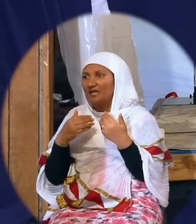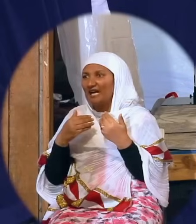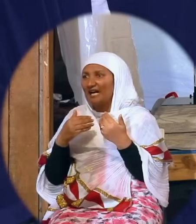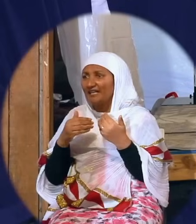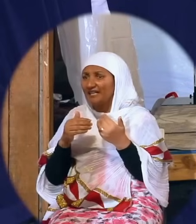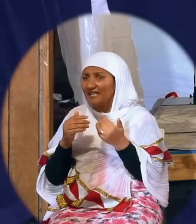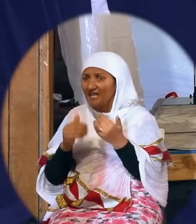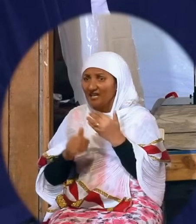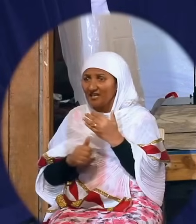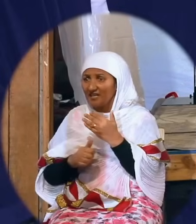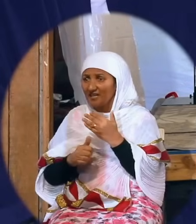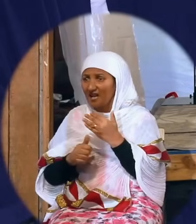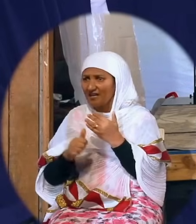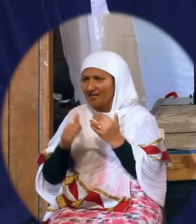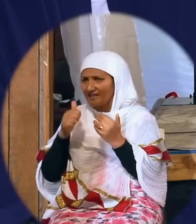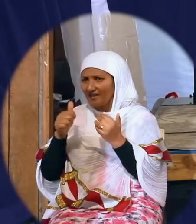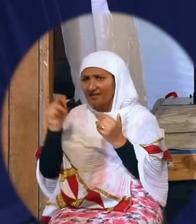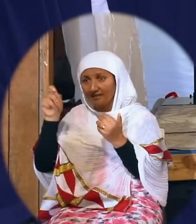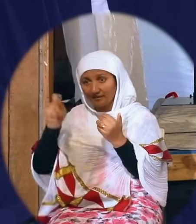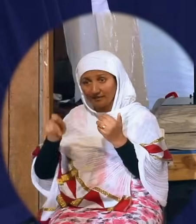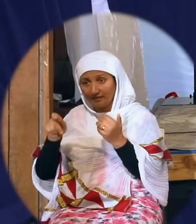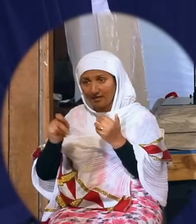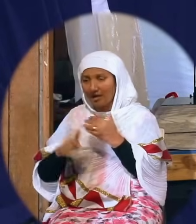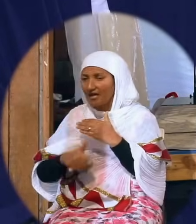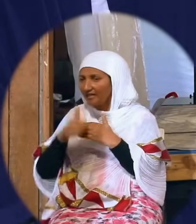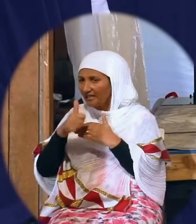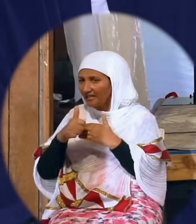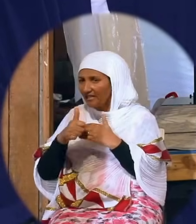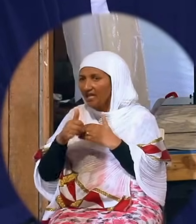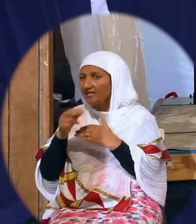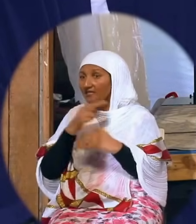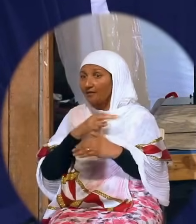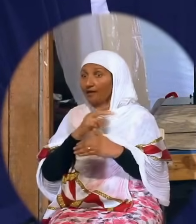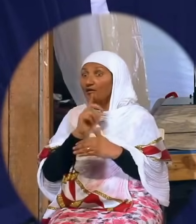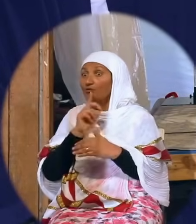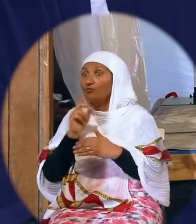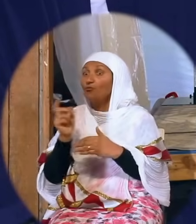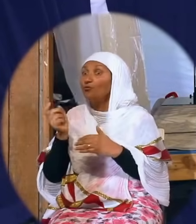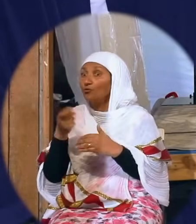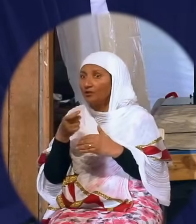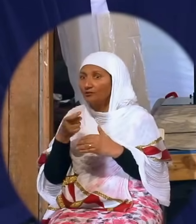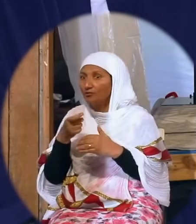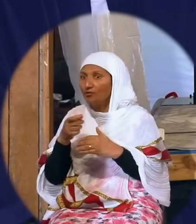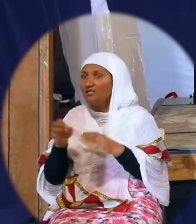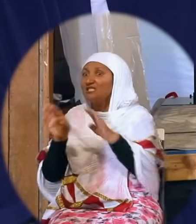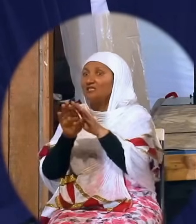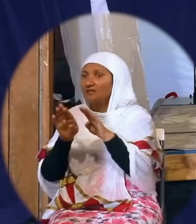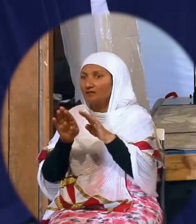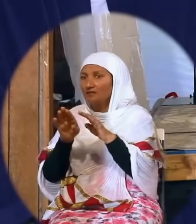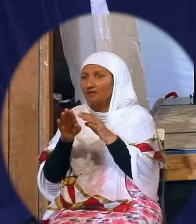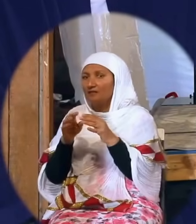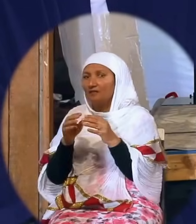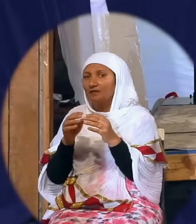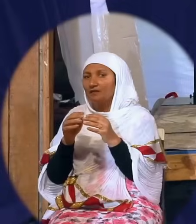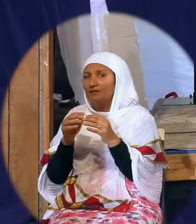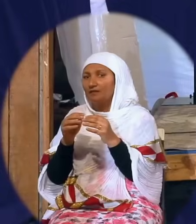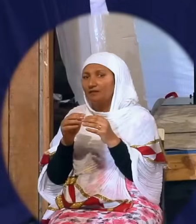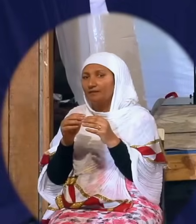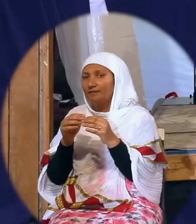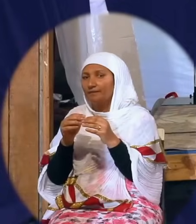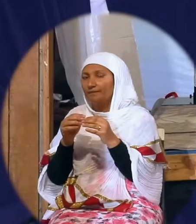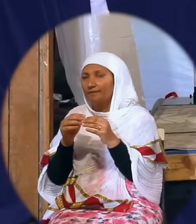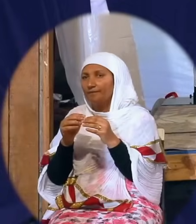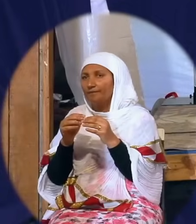ነው የሚወልደው ሳይንቲፊካሊ በቃ ይሄን ያልደቂቃ ሰጥቻለሁ በዚህ ጊዜ ውስጥ ተዘጋዋለሁ እንደዚህ ብሎ አለማምዶ ካልሆነ